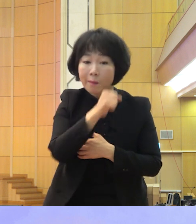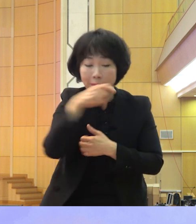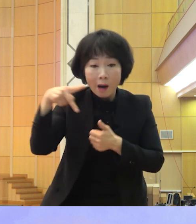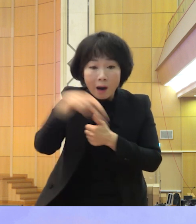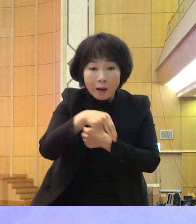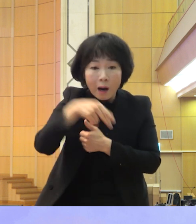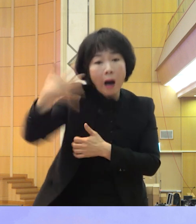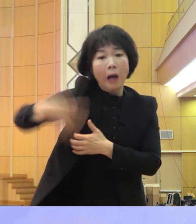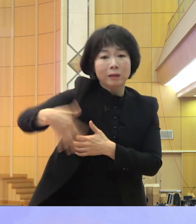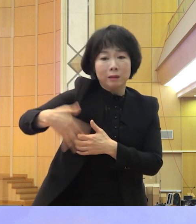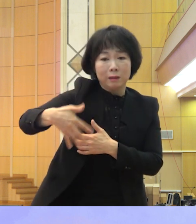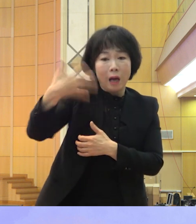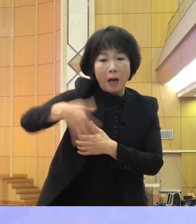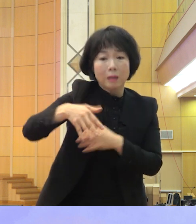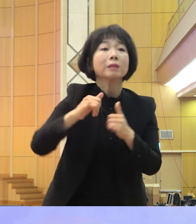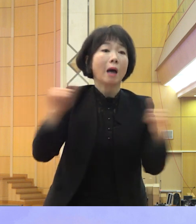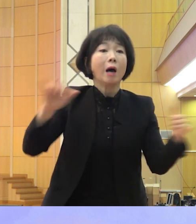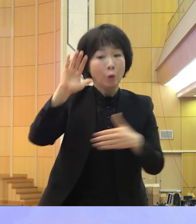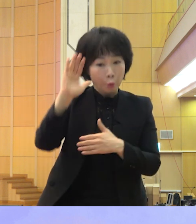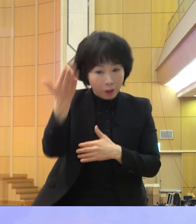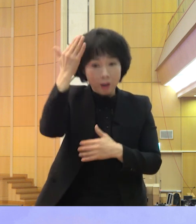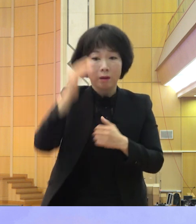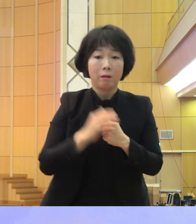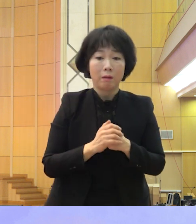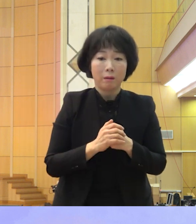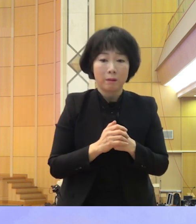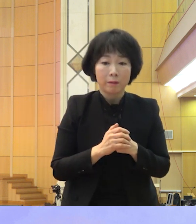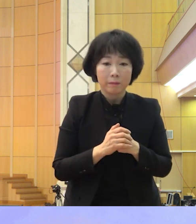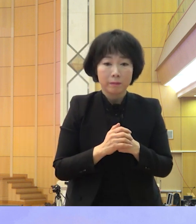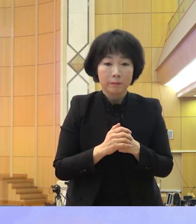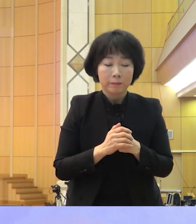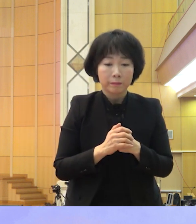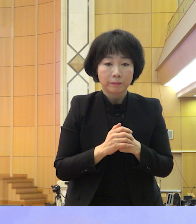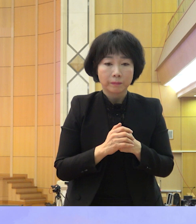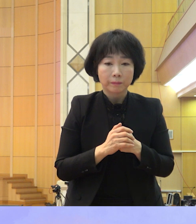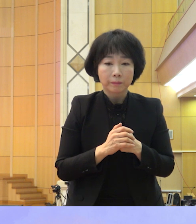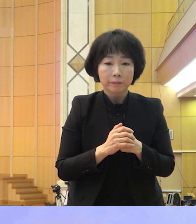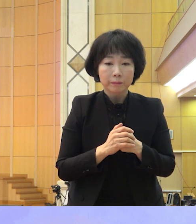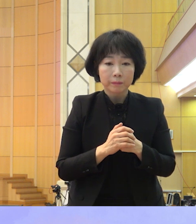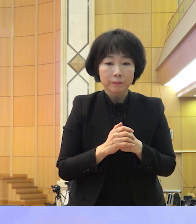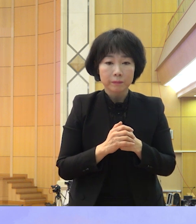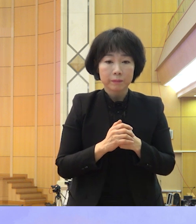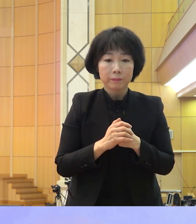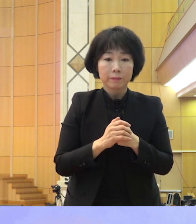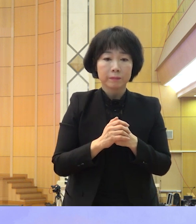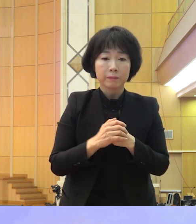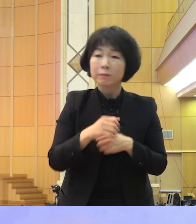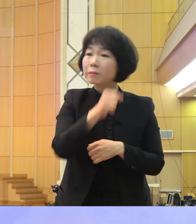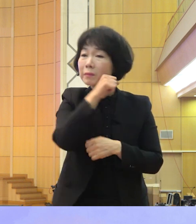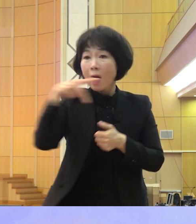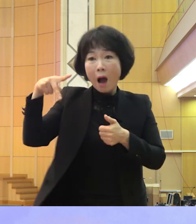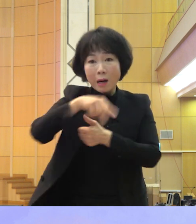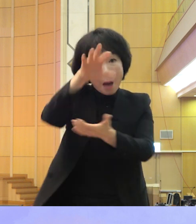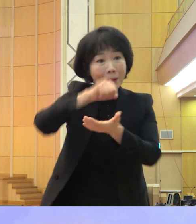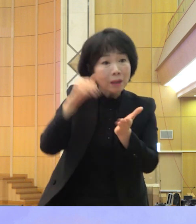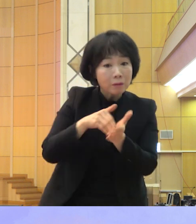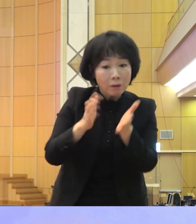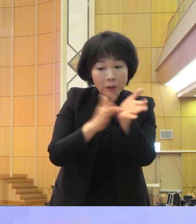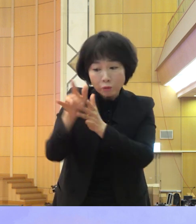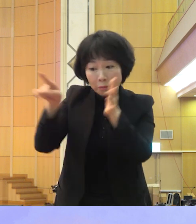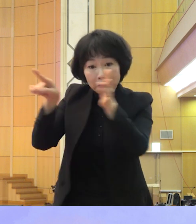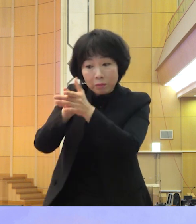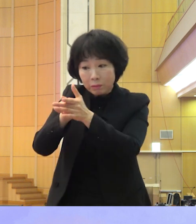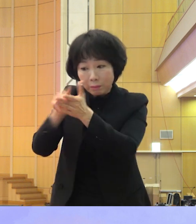무할례자로서 또 할례 받지 못한 자가 되지 말고, 할례를 받았는데 예수 믿으면 할례